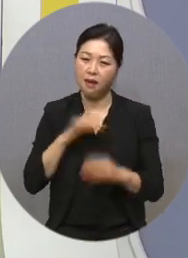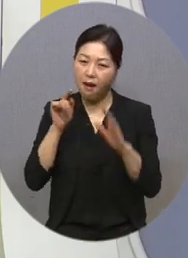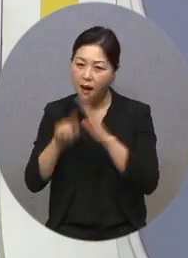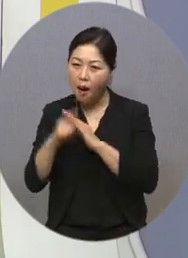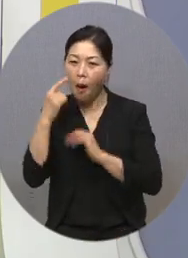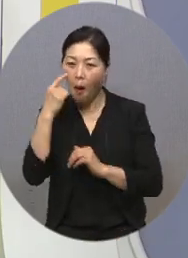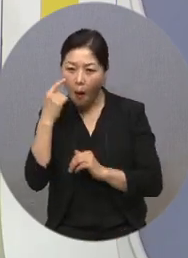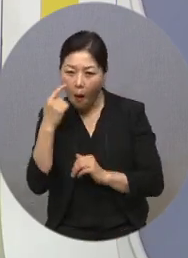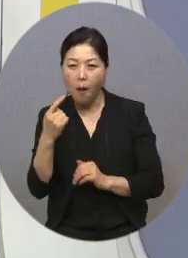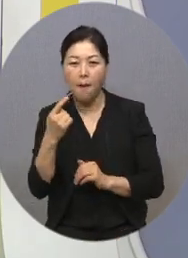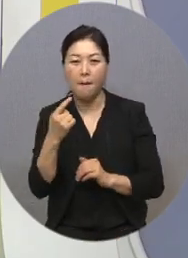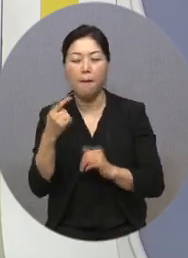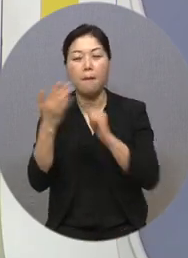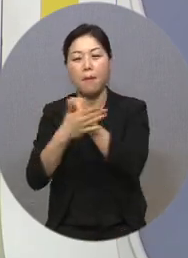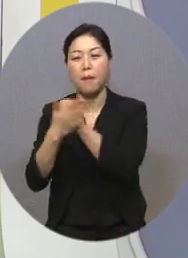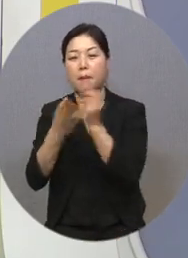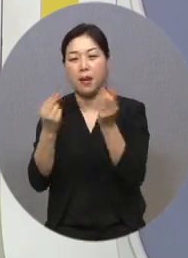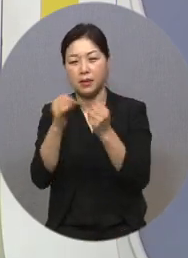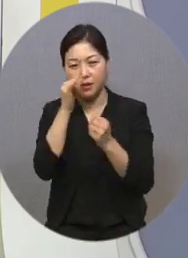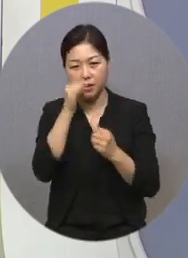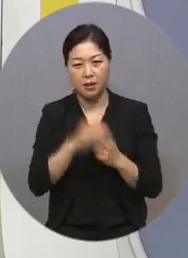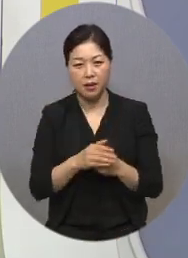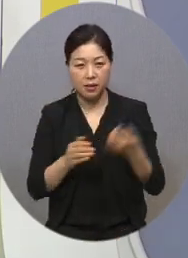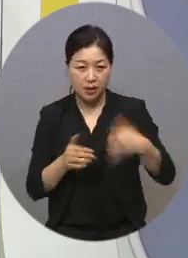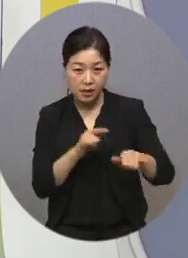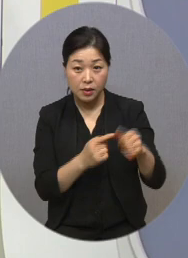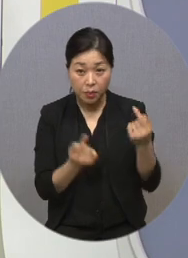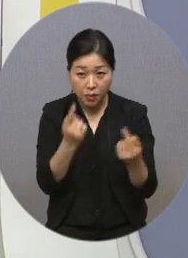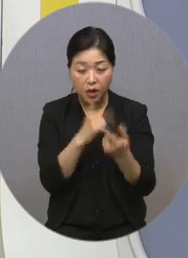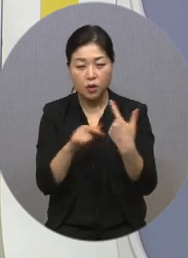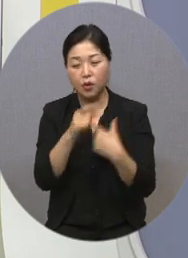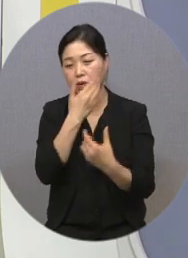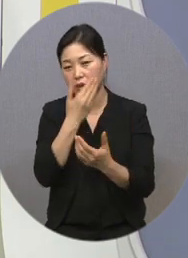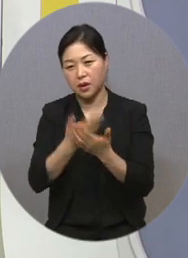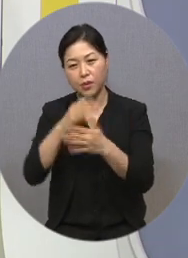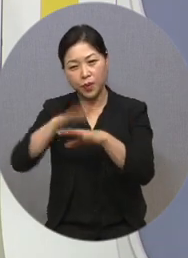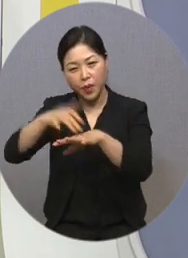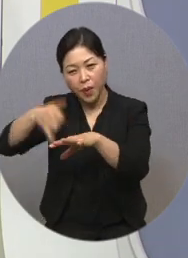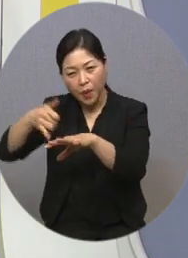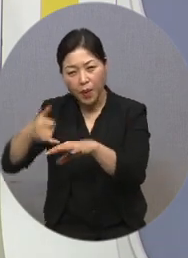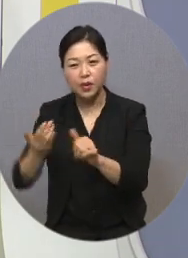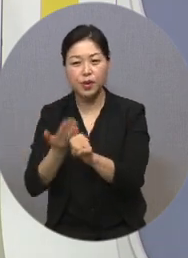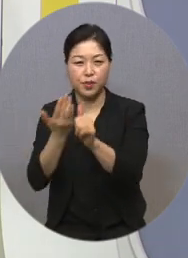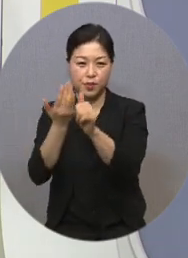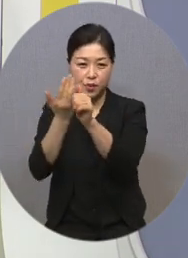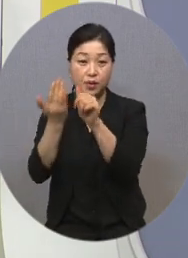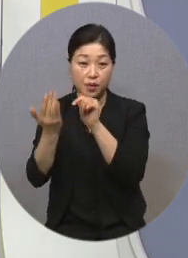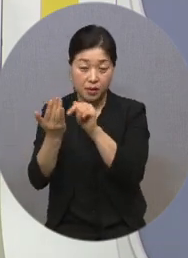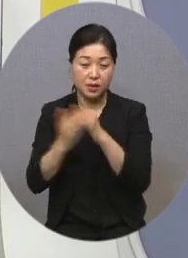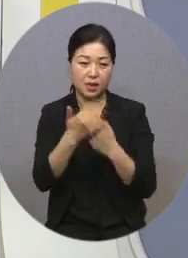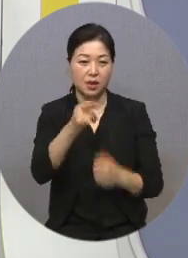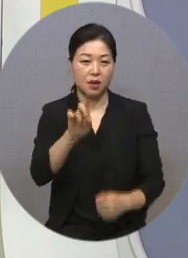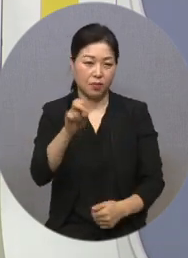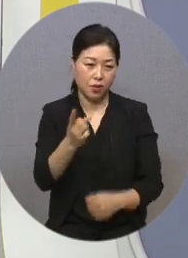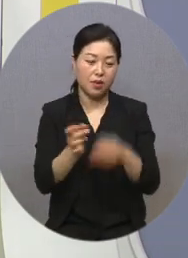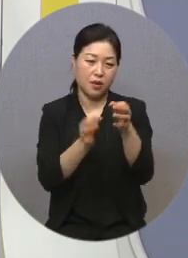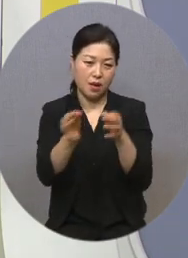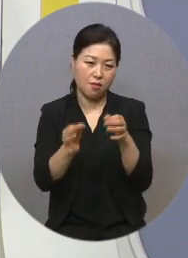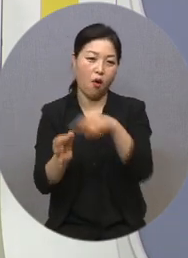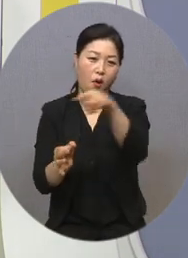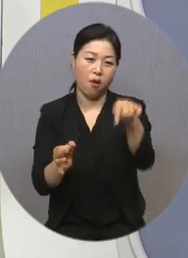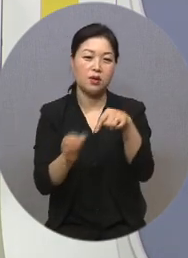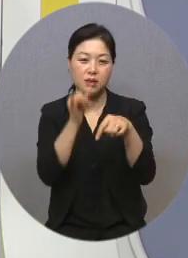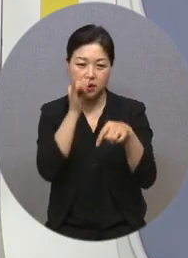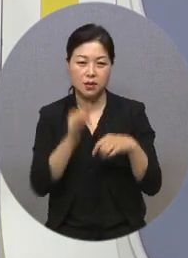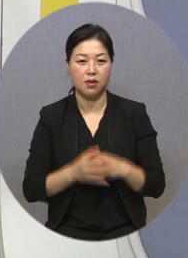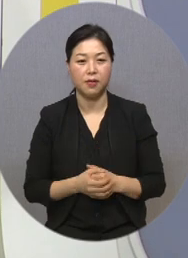하나인데 자식보다도 더 귀하게 농사 지은 것들이 바로 이 남도장터에 있습니다. 뭐